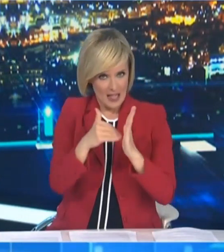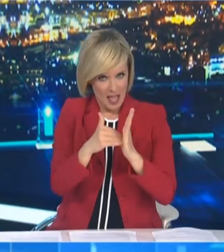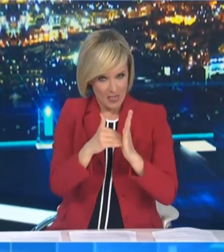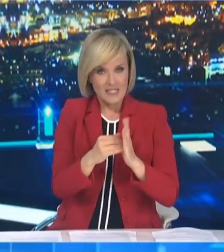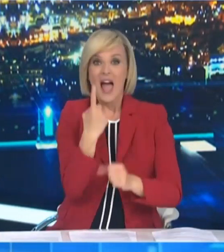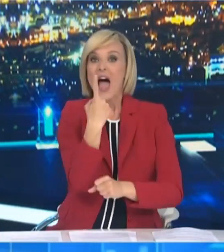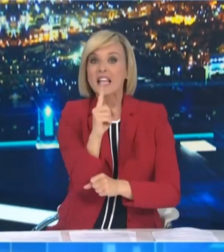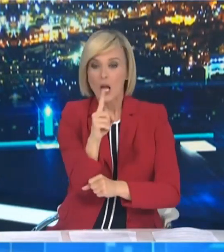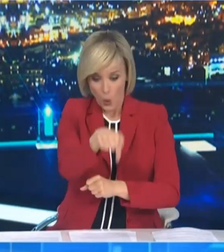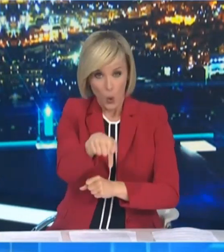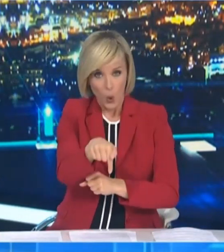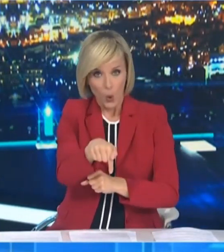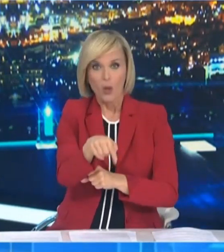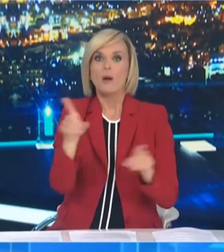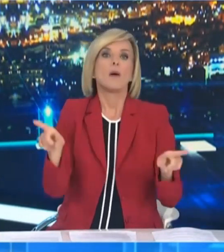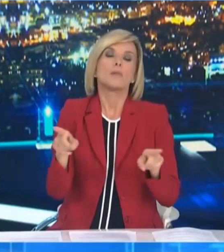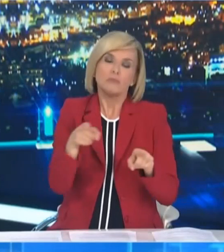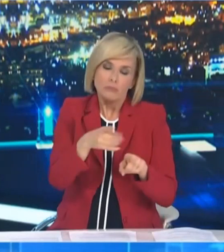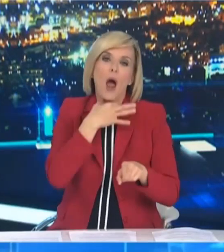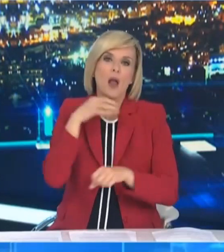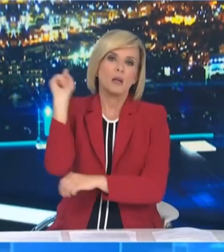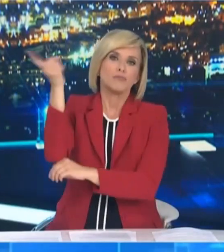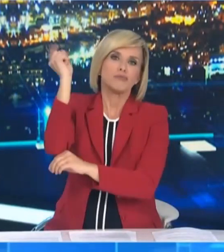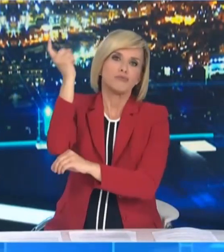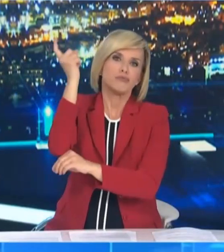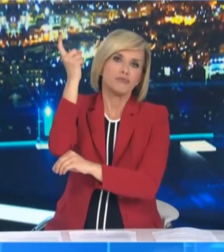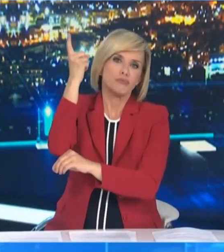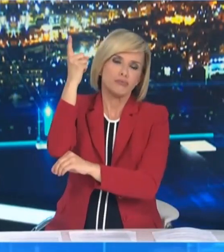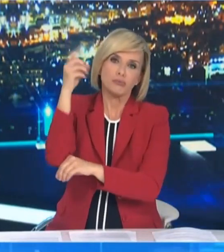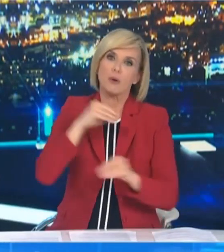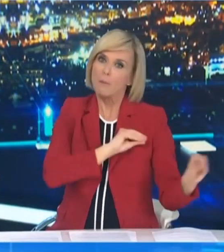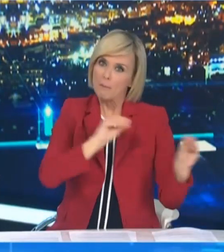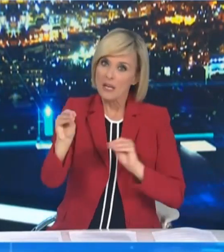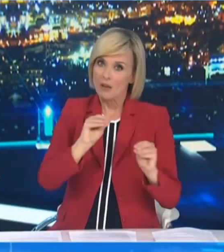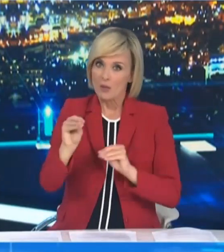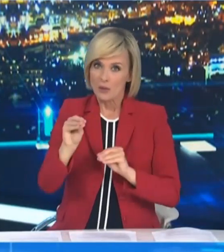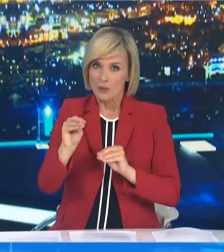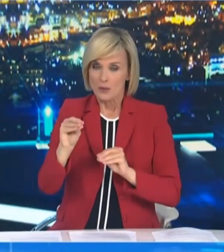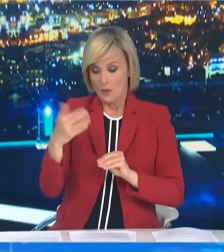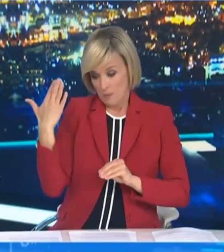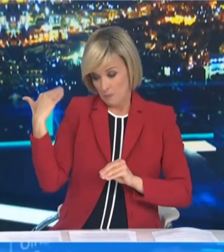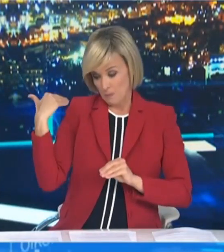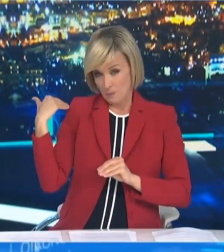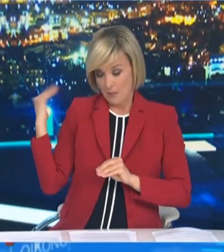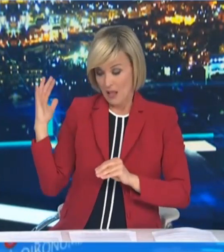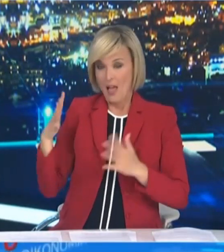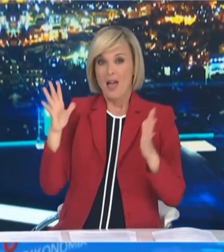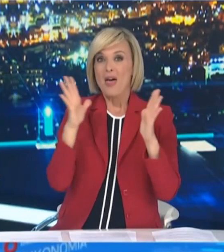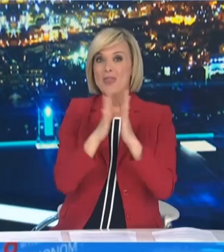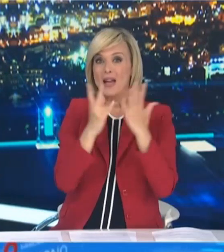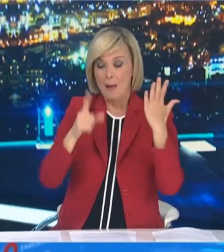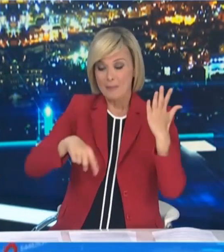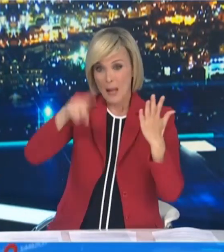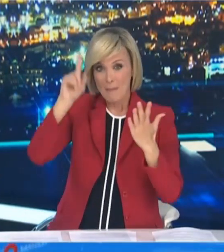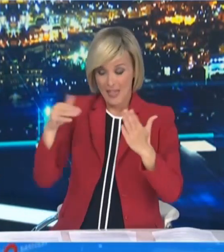της Αθήνας και της Θεσσαλονίκης. Και αν εστιάσουμε τώρα στις τελευταίες 17 μέρες που είναι και η έξαρση της πανδημίας, που βιώνουμε, αν